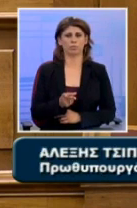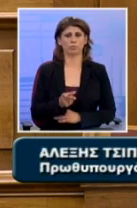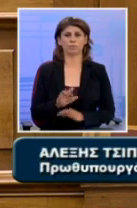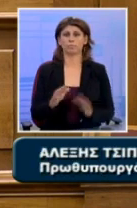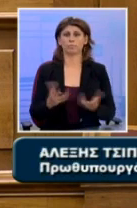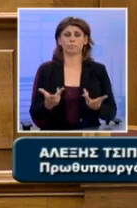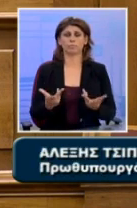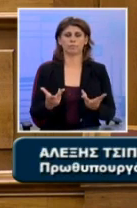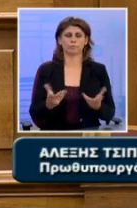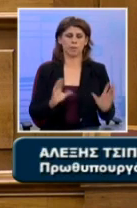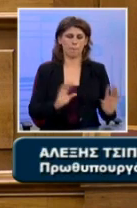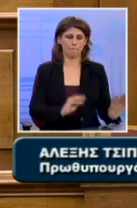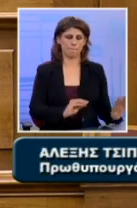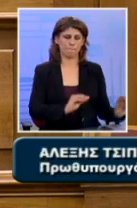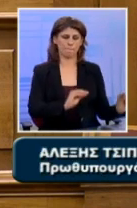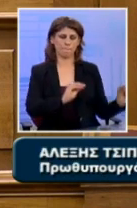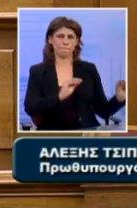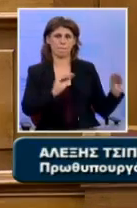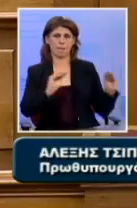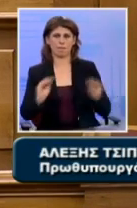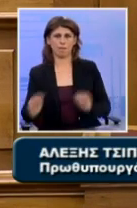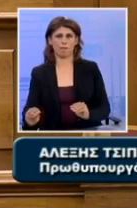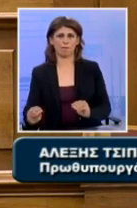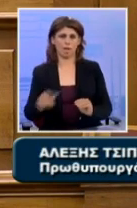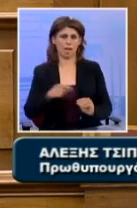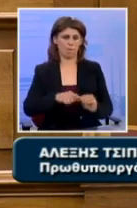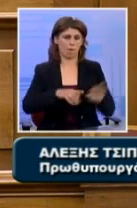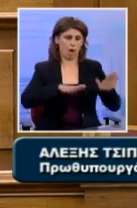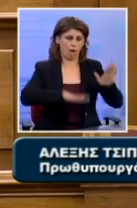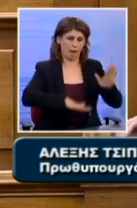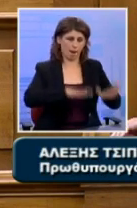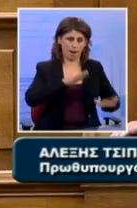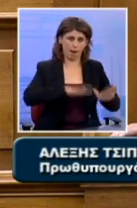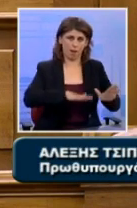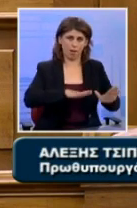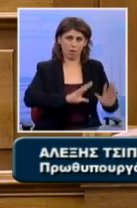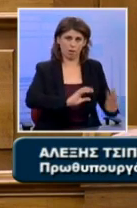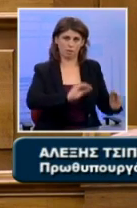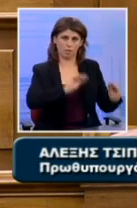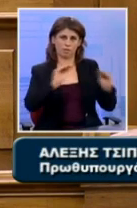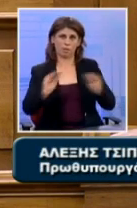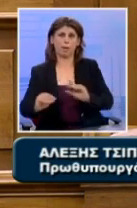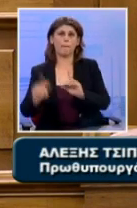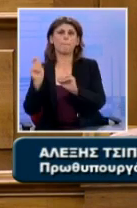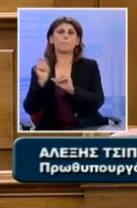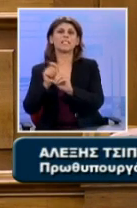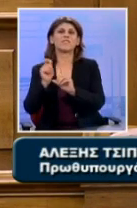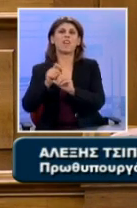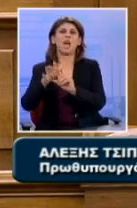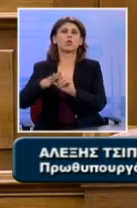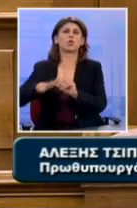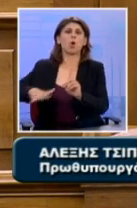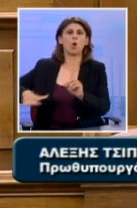είναι η μετάβαση από το αναλογικό στο ψηφιακό τοπίο.